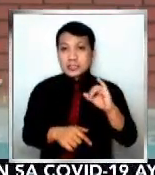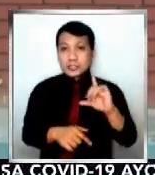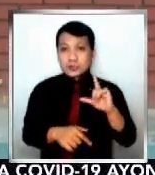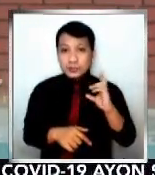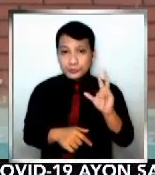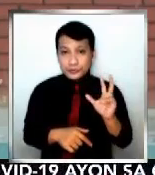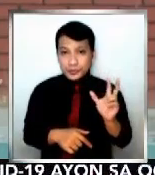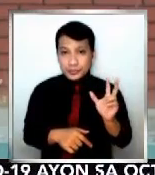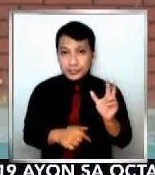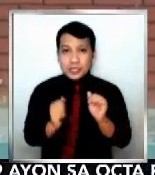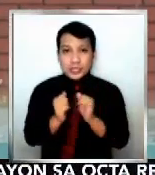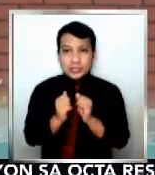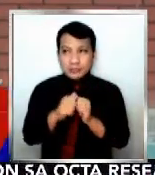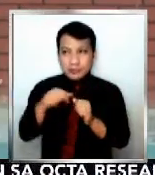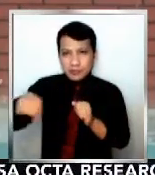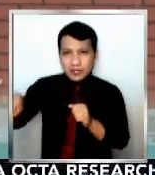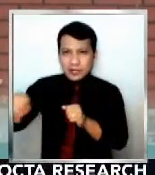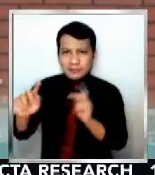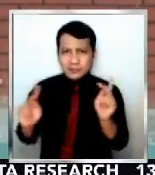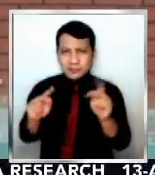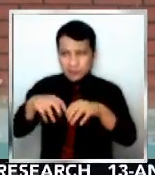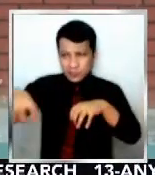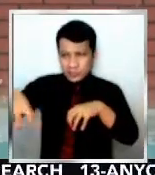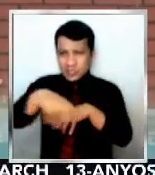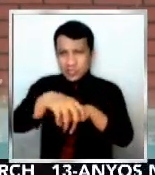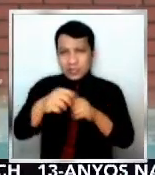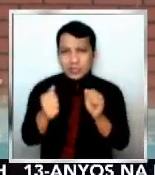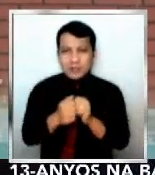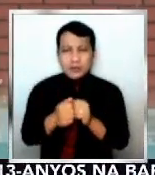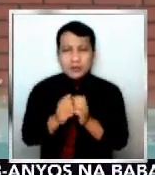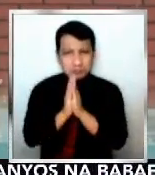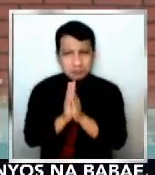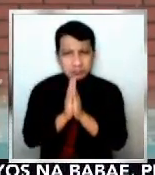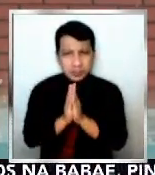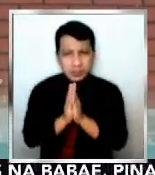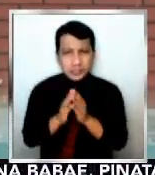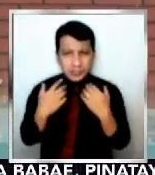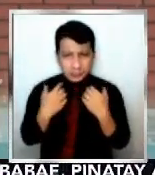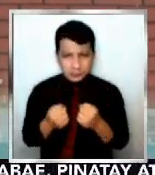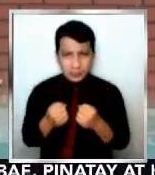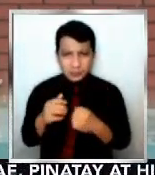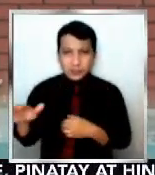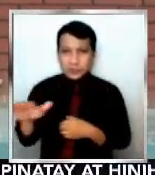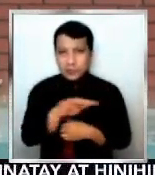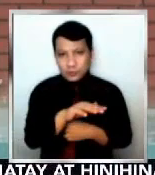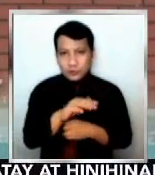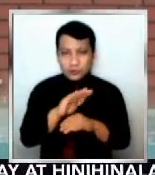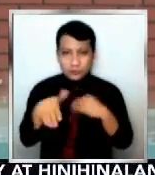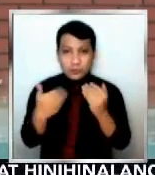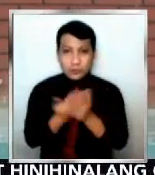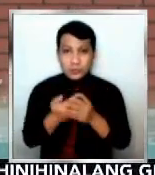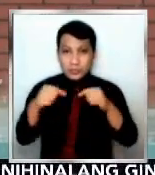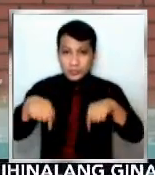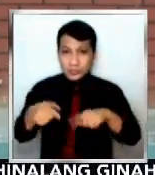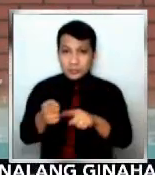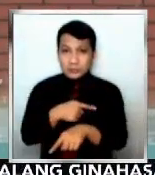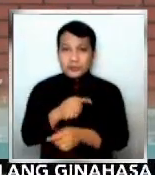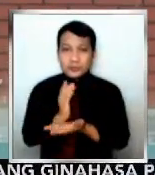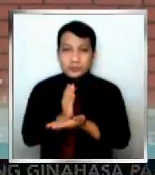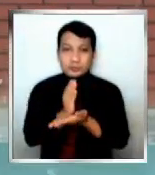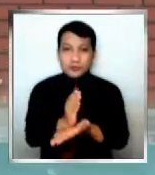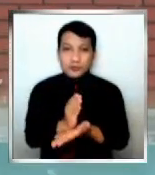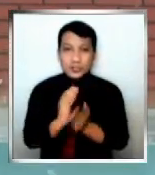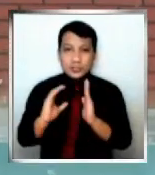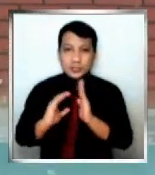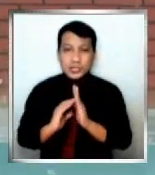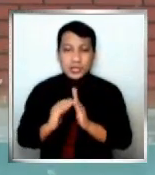sibilyan na nadamay. Dasal ng AFP ang agarang paggaling ng lahat. Mula rito sa Zamboanga City,